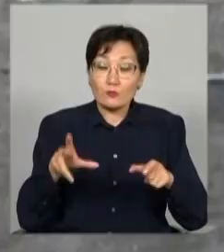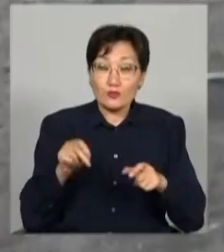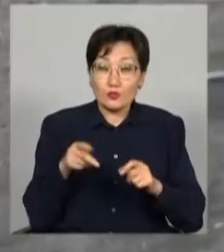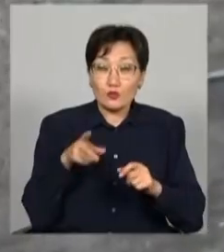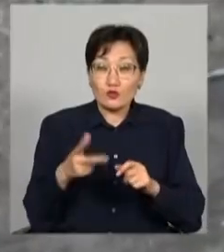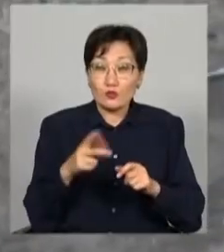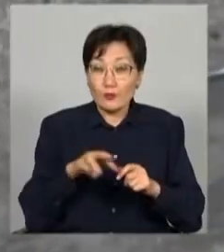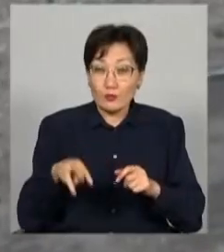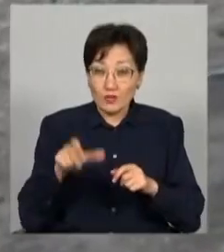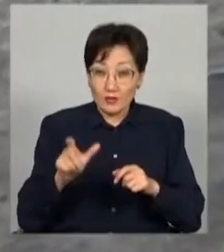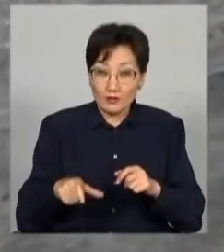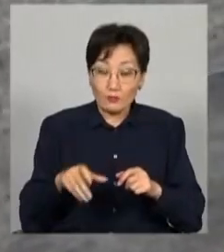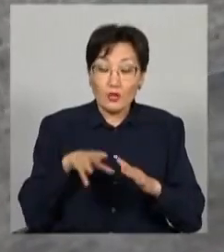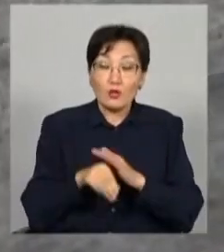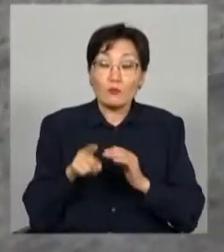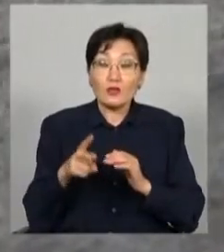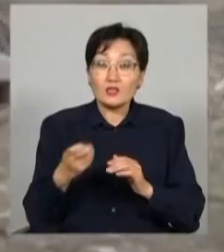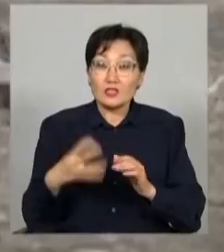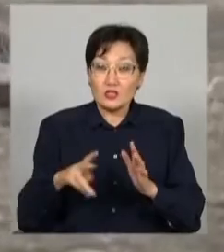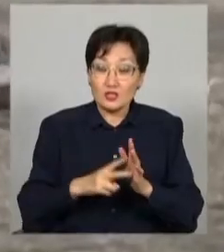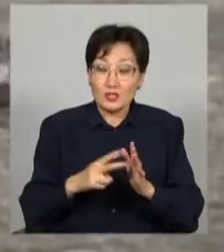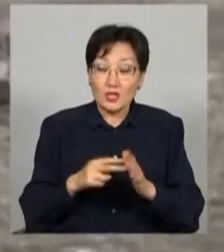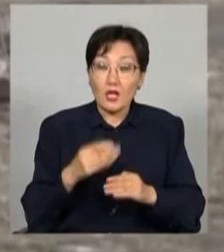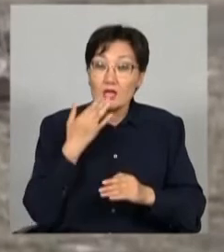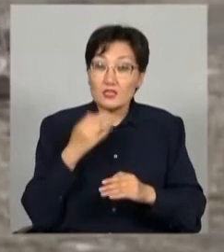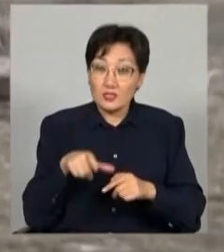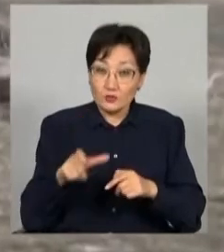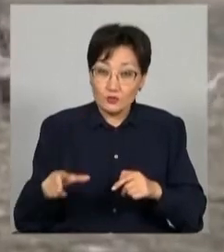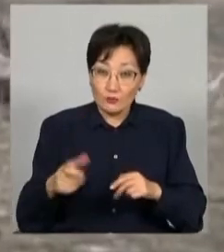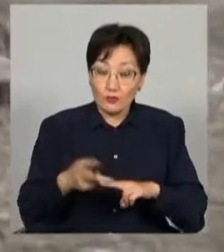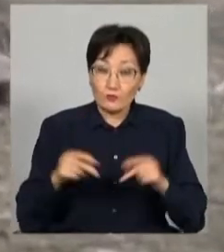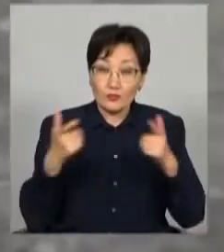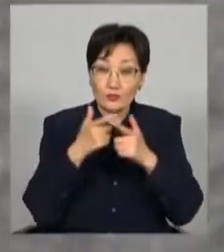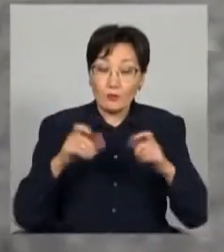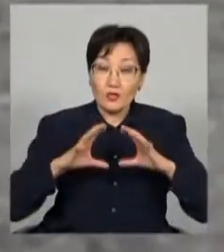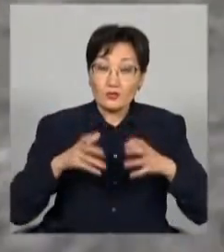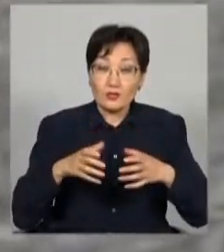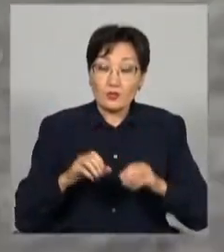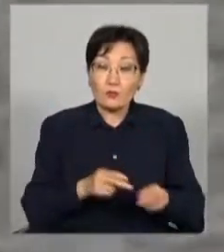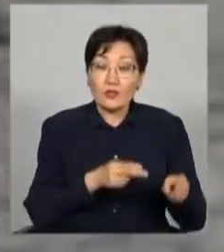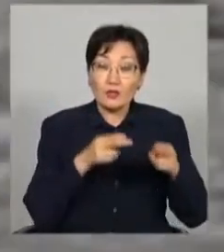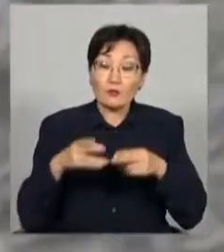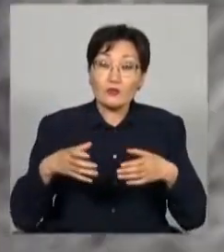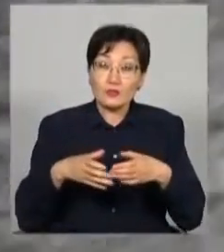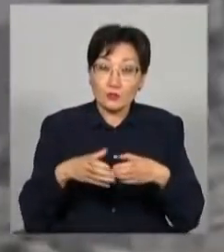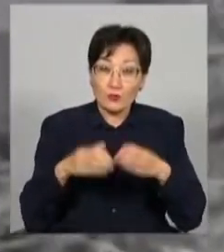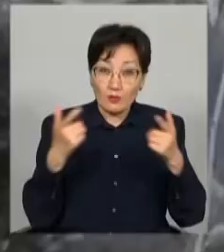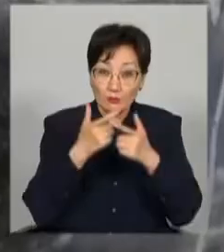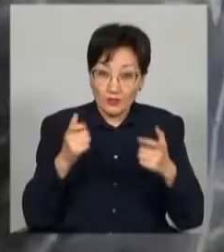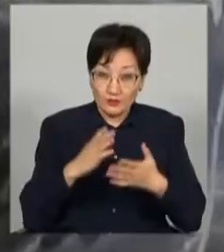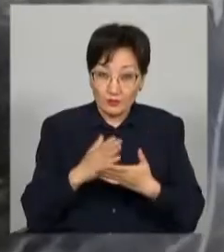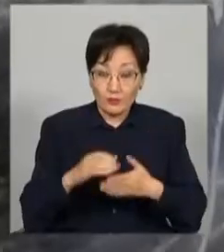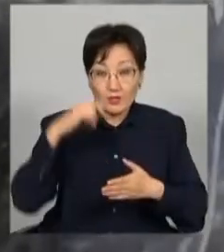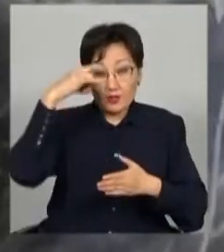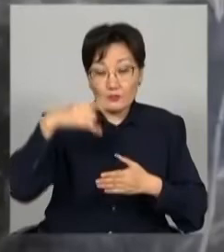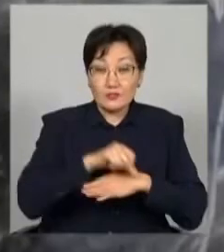3 миллионға жуықтаған. Оның 1247-сі шетелдік азамат екен. Бұл ақпарды халықаралық миграция жөніндегі ұйым таратты. Ал